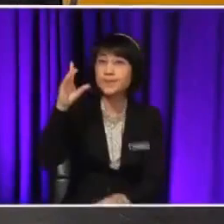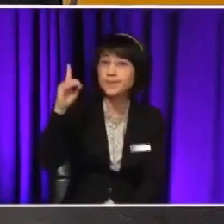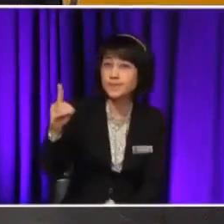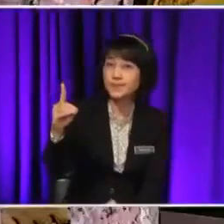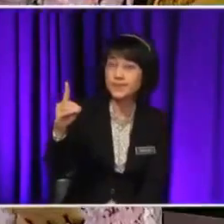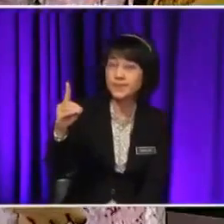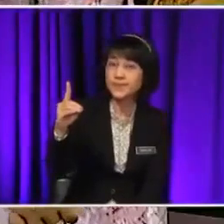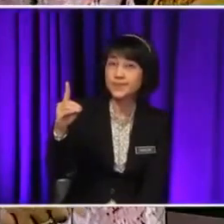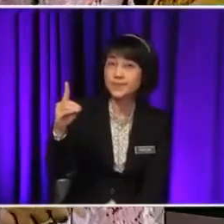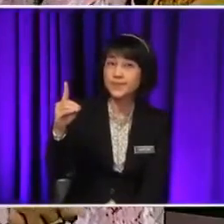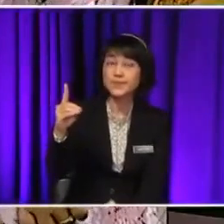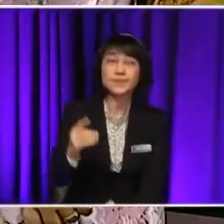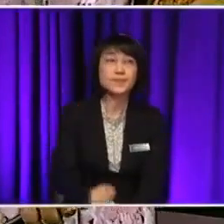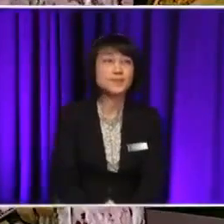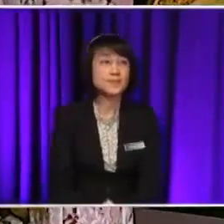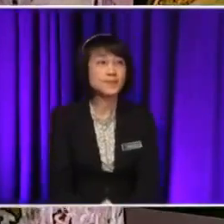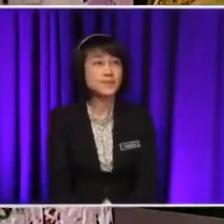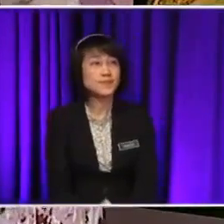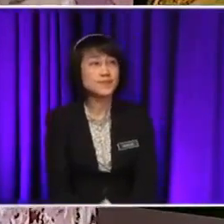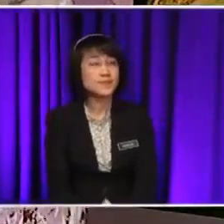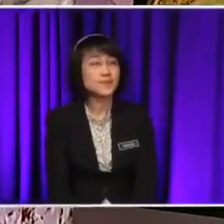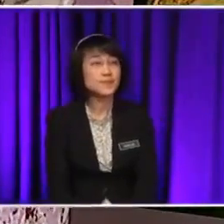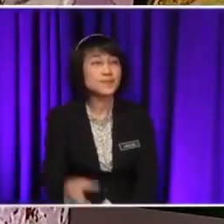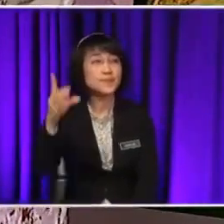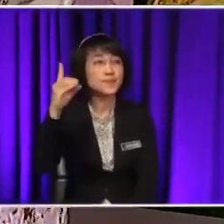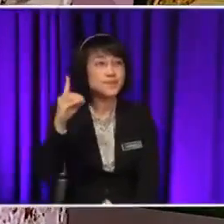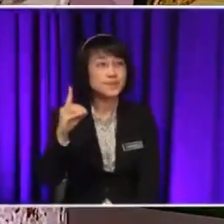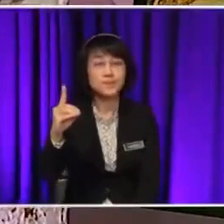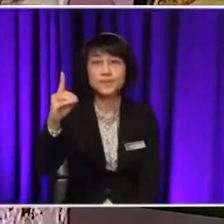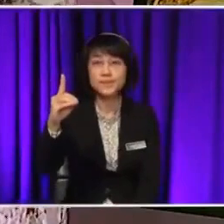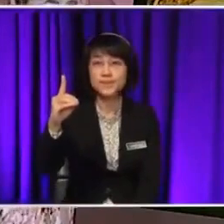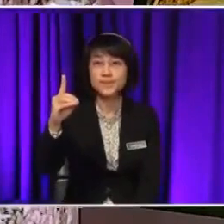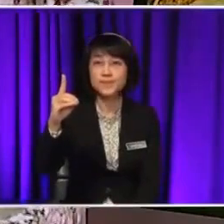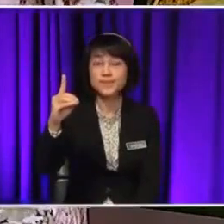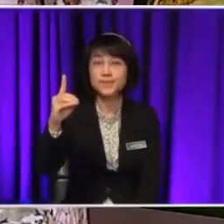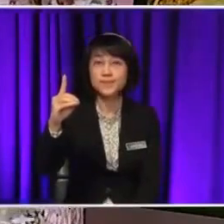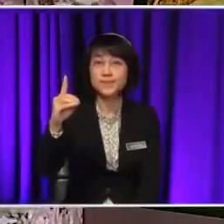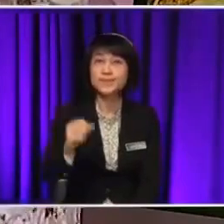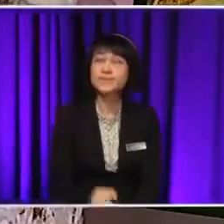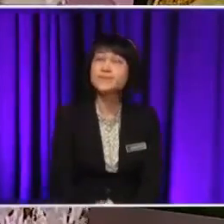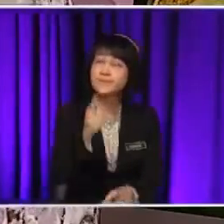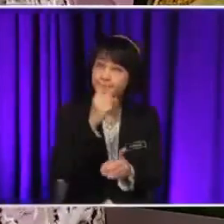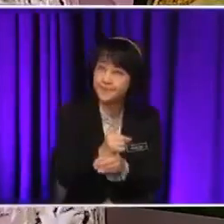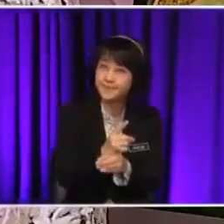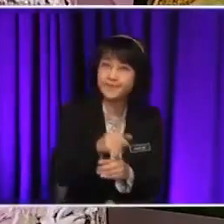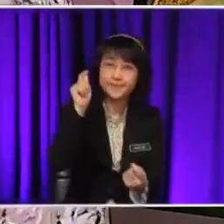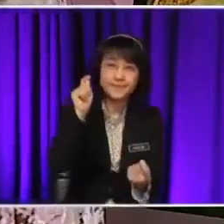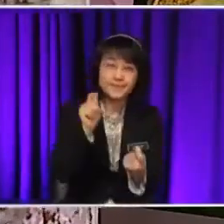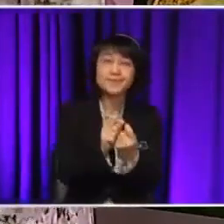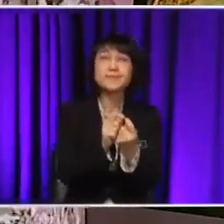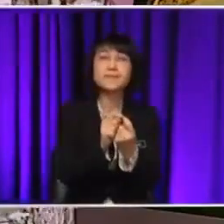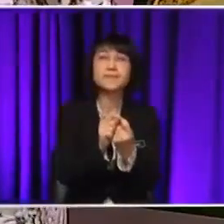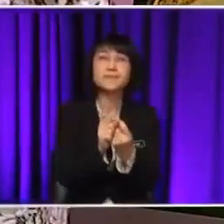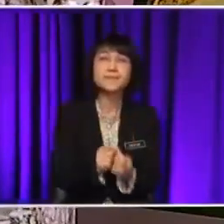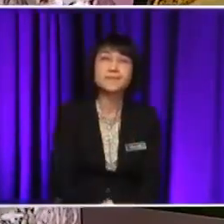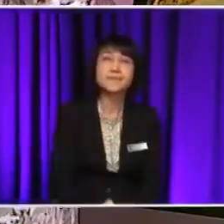D. Eksplorasi awal penjanaan idea bergambar dalam saiz yang kecil dan juga banyak. Betul, Fizi. Tepat sekali. Okey, maksudnya walaupun